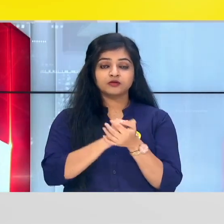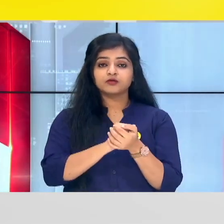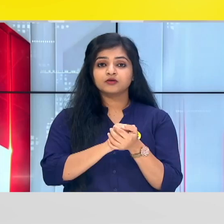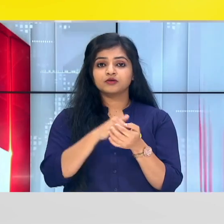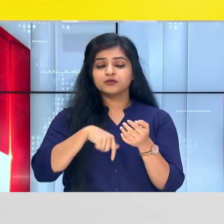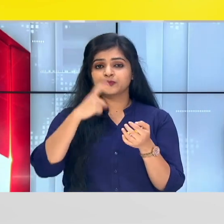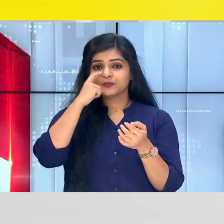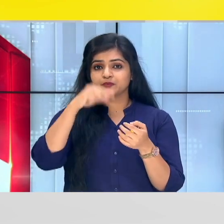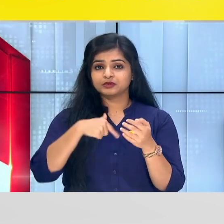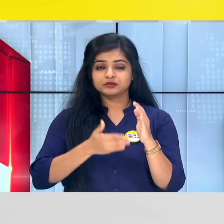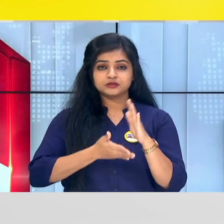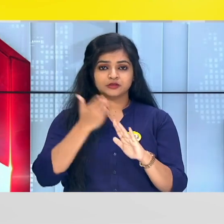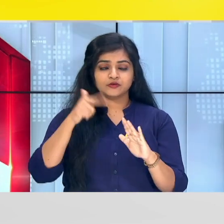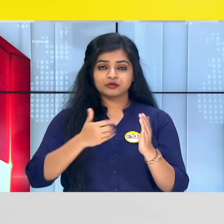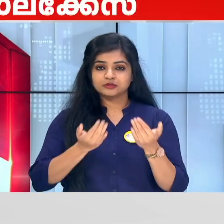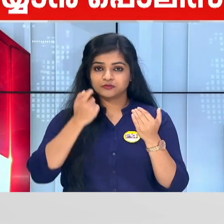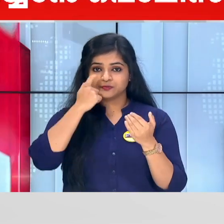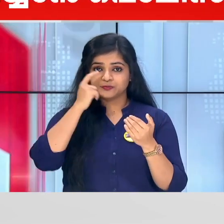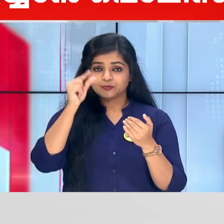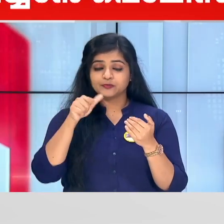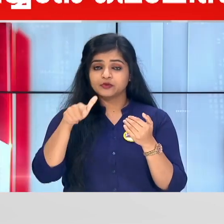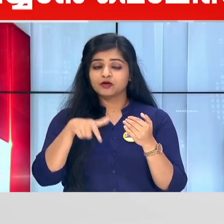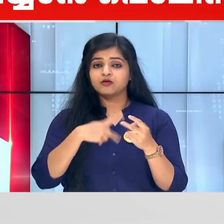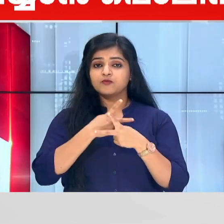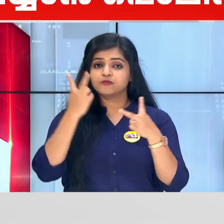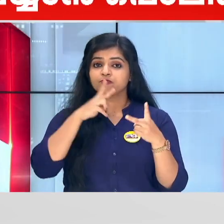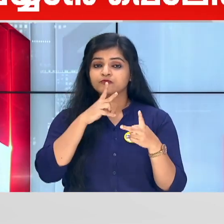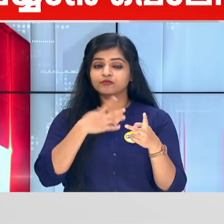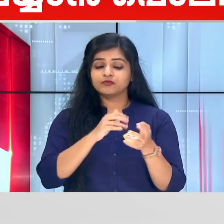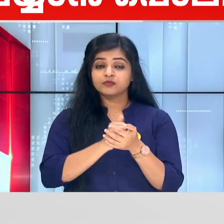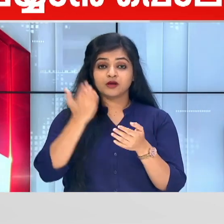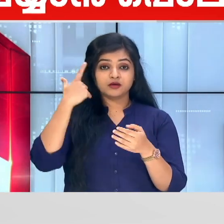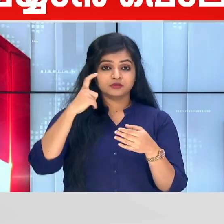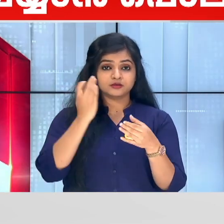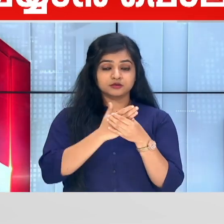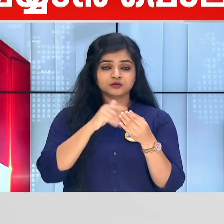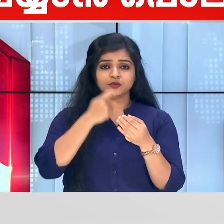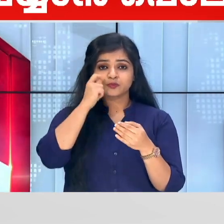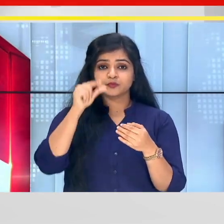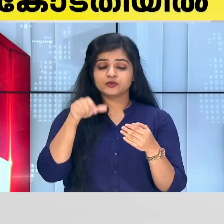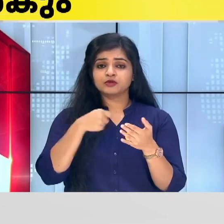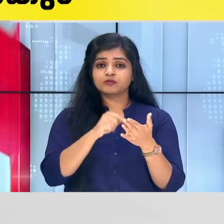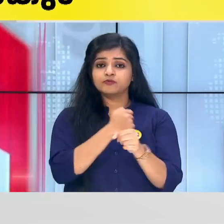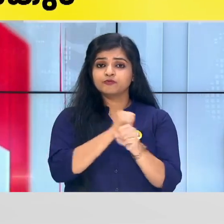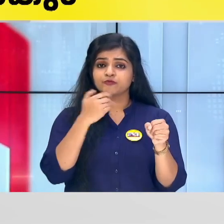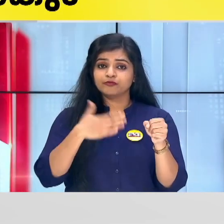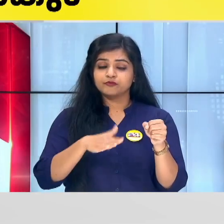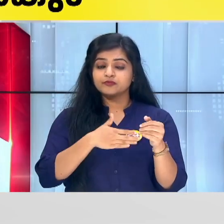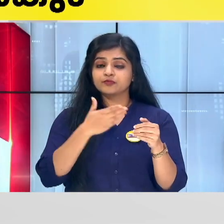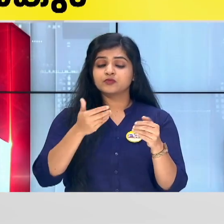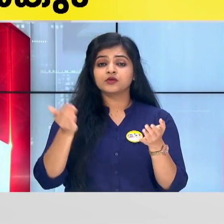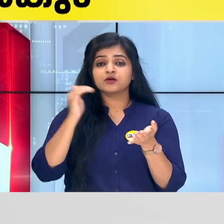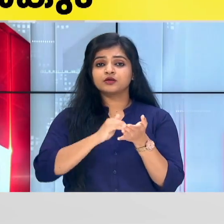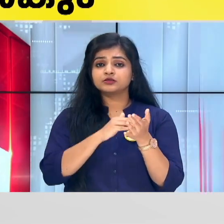കേസിലെ അതിജീവിതയുടെ പ്രതികരണമാണ് നമ്മൾ പുറത്തുവിട്ടത്. അവരും പറഞ്ഞിരുന്നു ആ കേസിൽ ഉൾപ്പെടെ ഇയാൾ ജാമ്യത്തിൽ ഇറങ്ങിയ ശേഷം തുടർന്നും ഇത്തരത്തിൽ